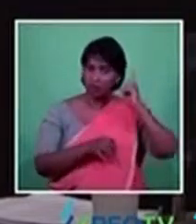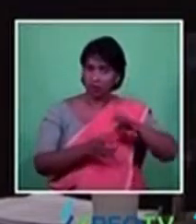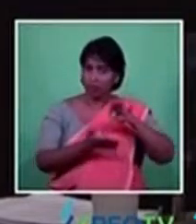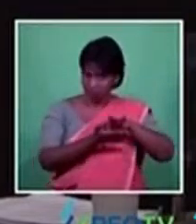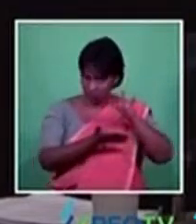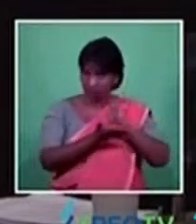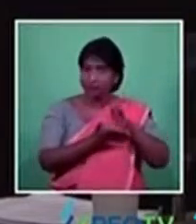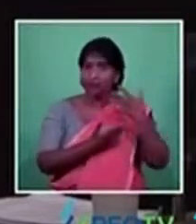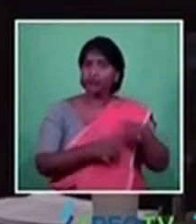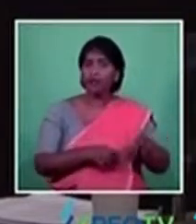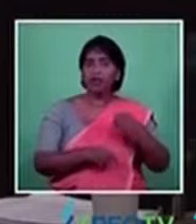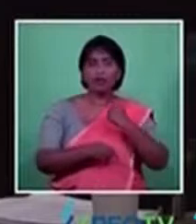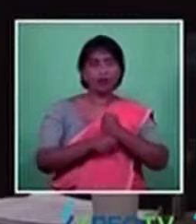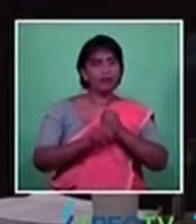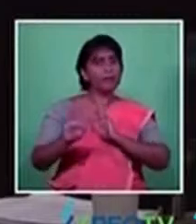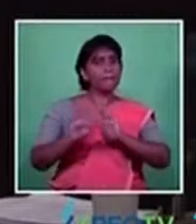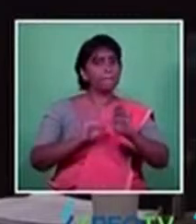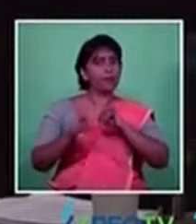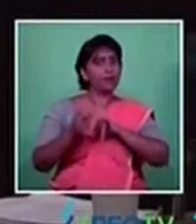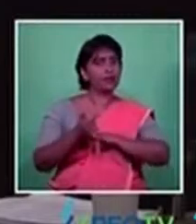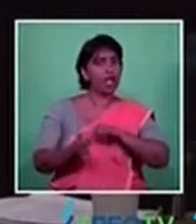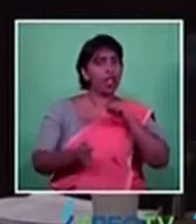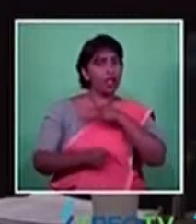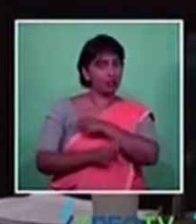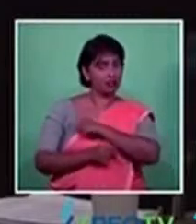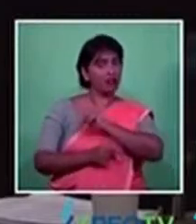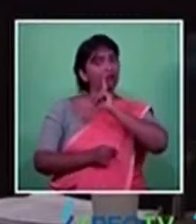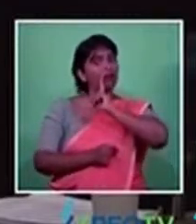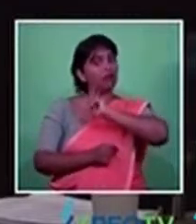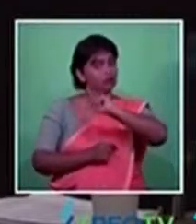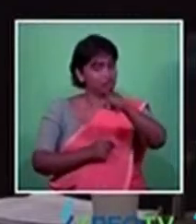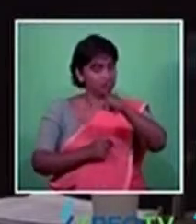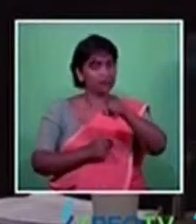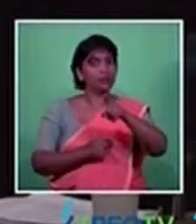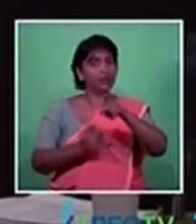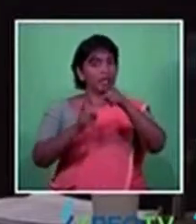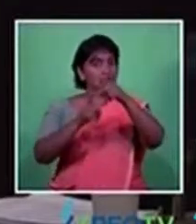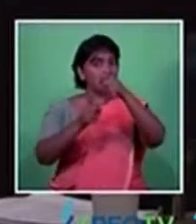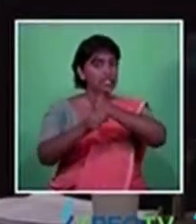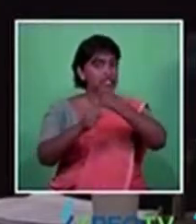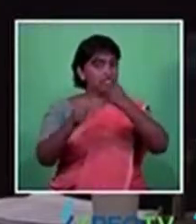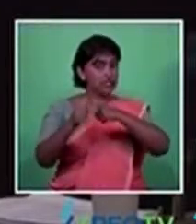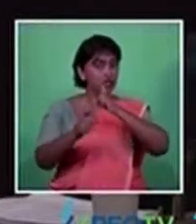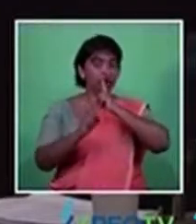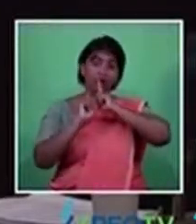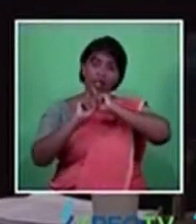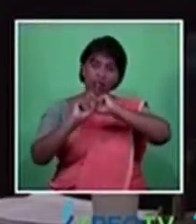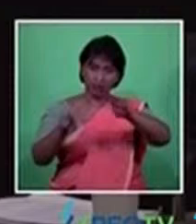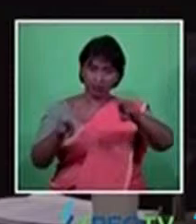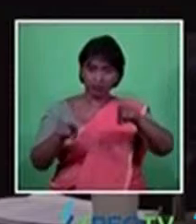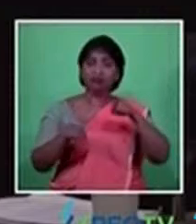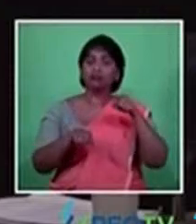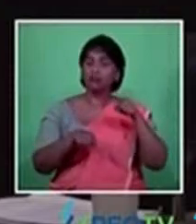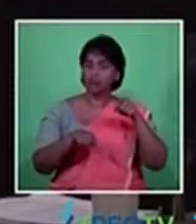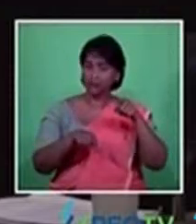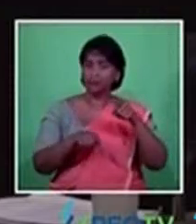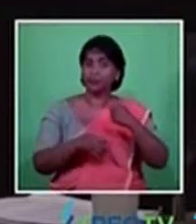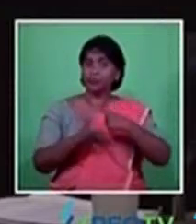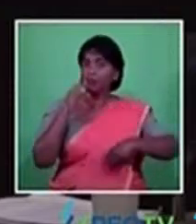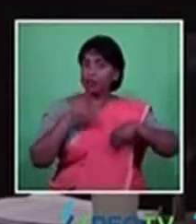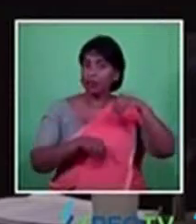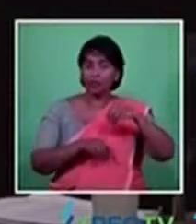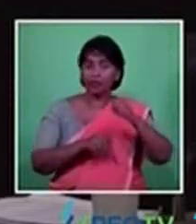ගත්තද රාජ්‍ය පරිපාලන ලේකම්වරයා හරහා දිස්ත්‍රික් ලේකම්වරුන්ට නියෝගයක් නිකුත් කරන්න